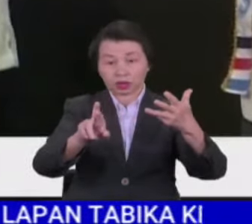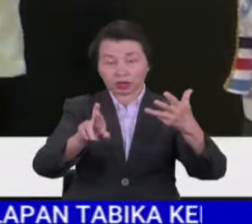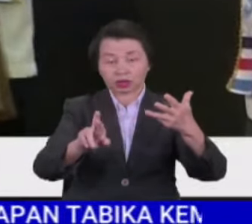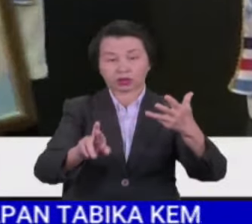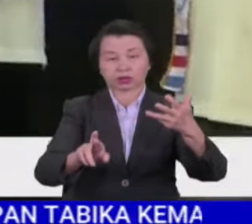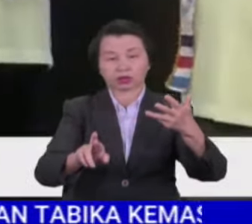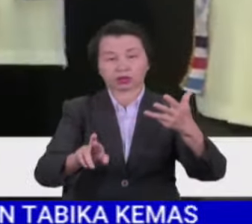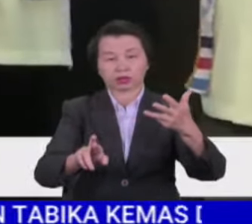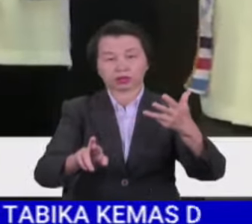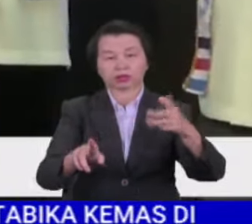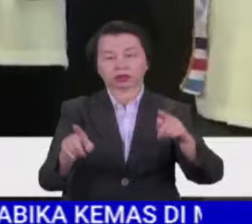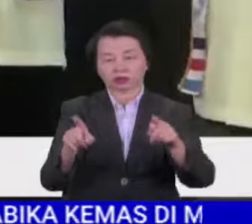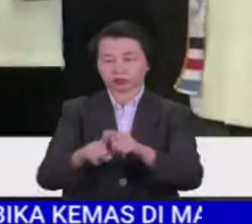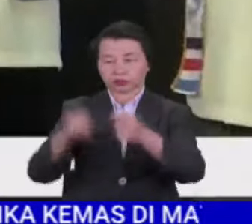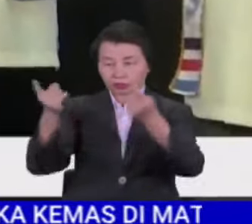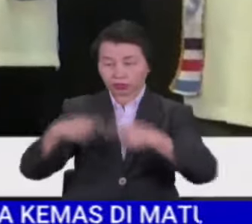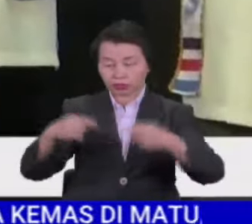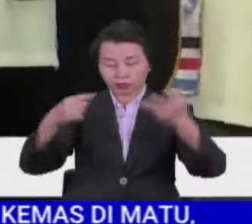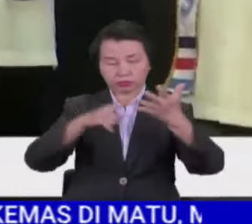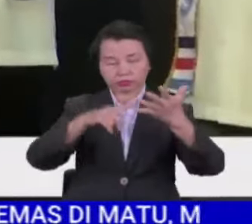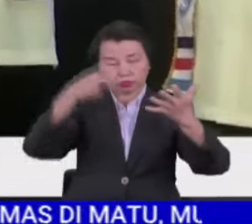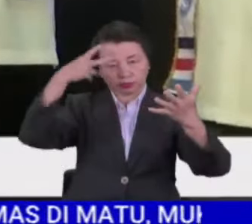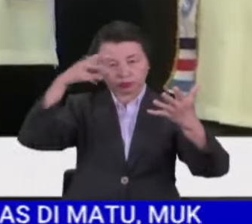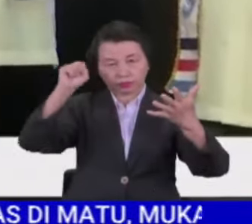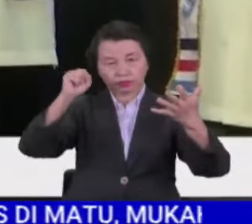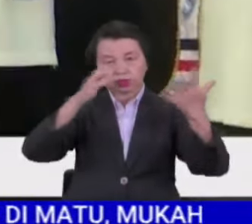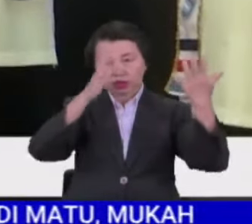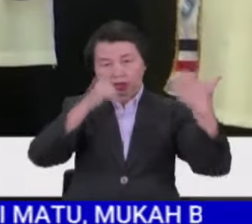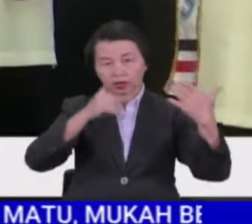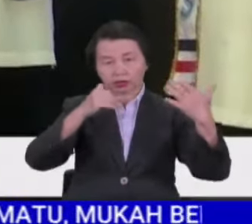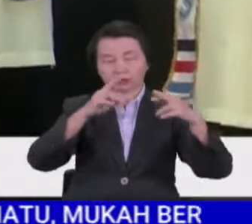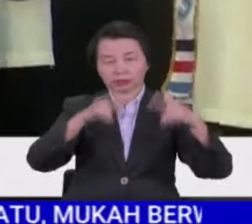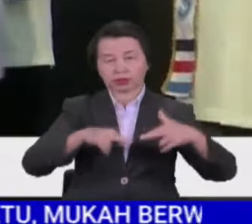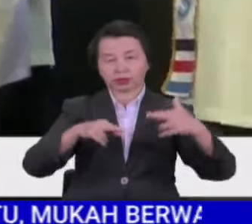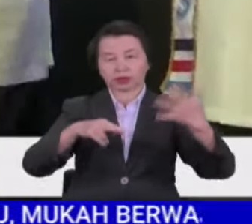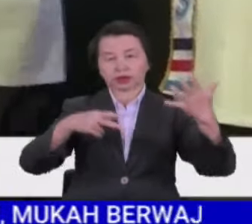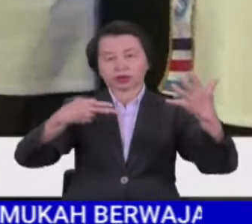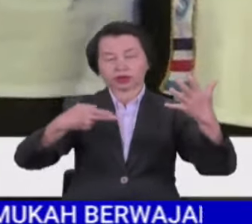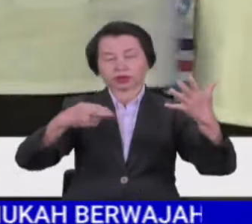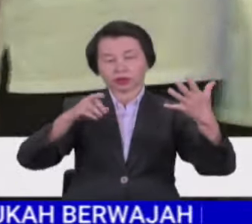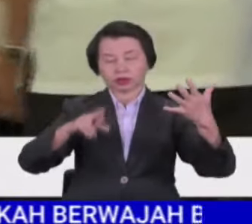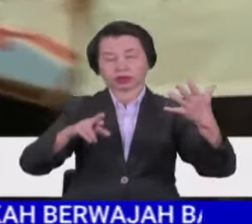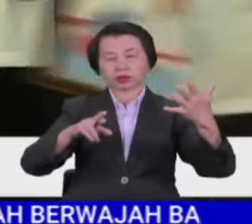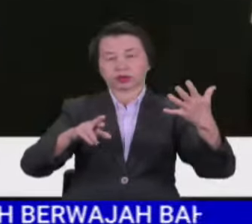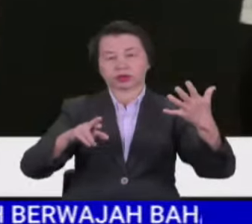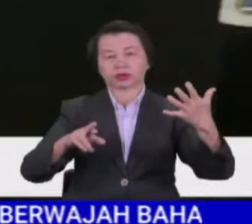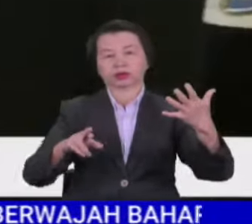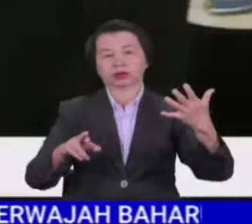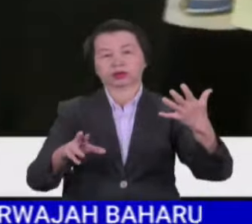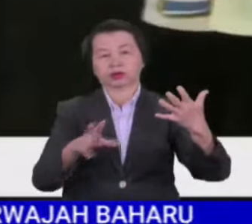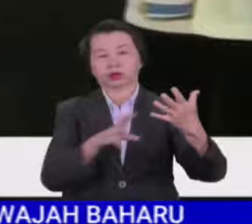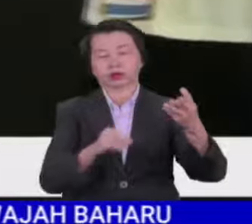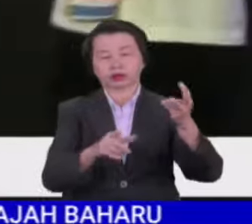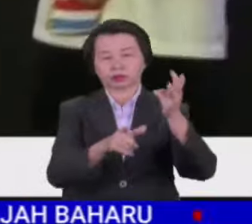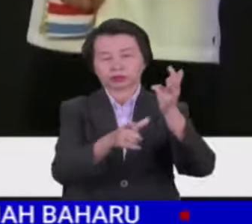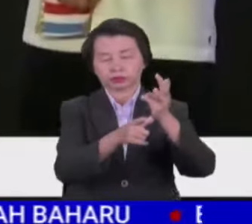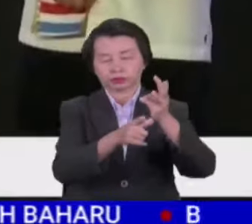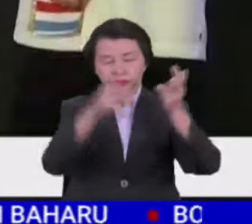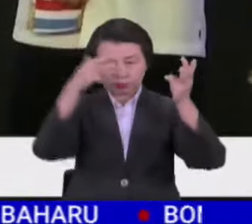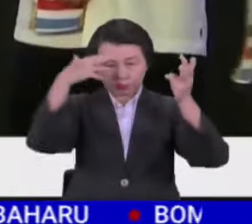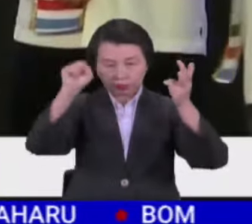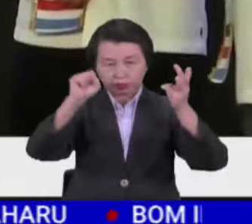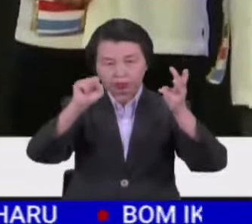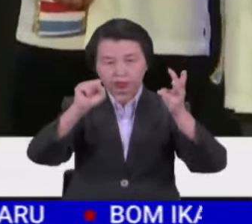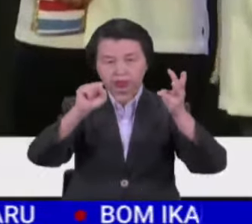Robert week turut hadir presiden Pati harapan rakyat Sabah harapan rakyat tasyri luyoon Va timbalan presiden